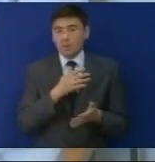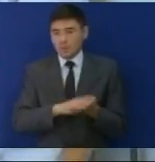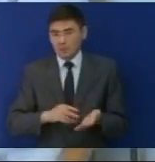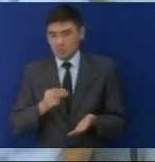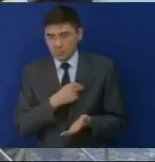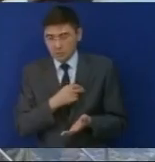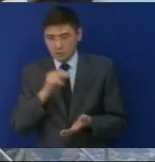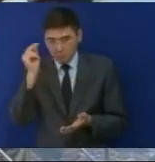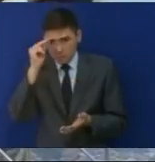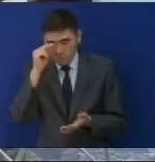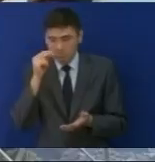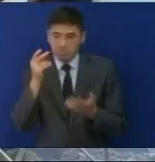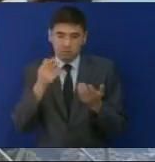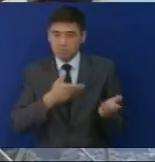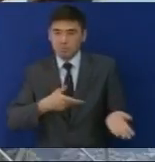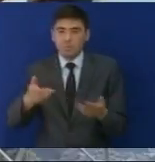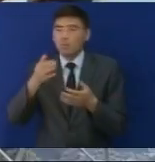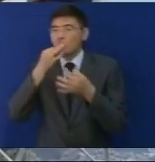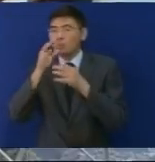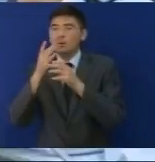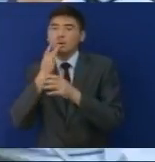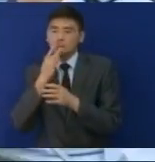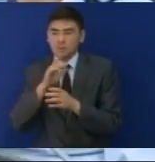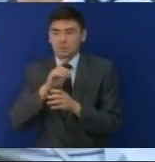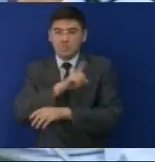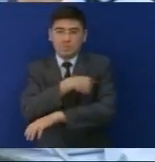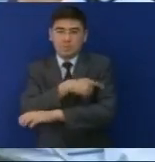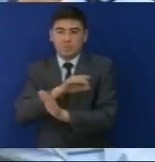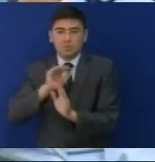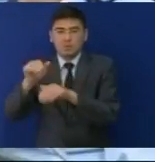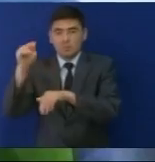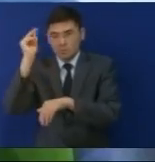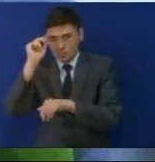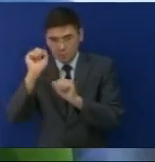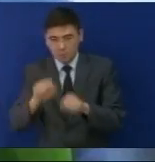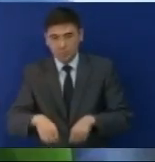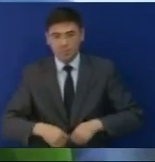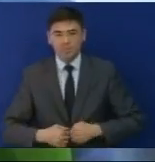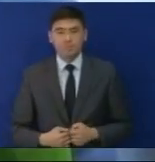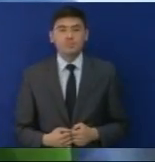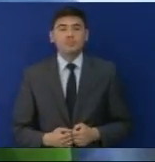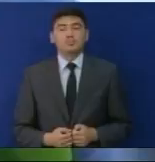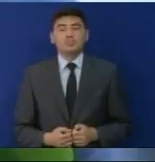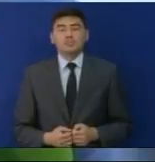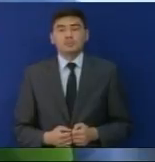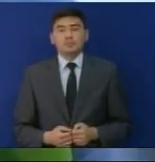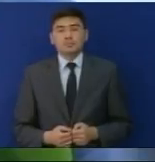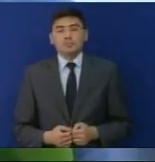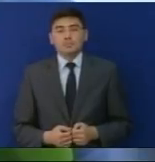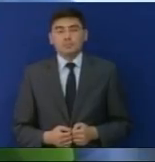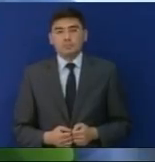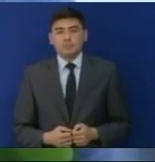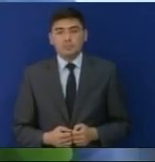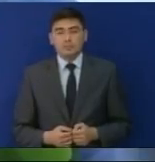внедрению новой модели образовательной программы финансируется Всемирным банком. responsible for the joint